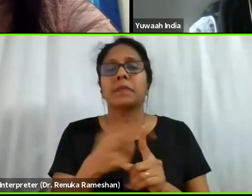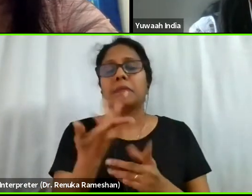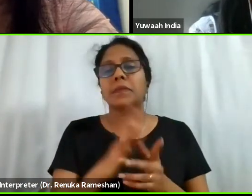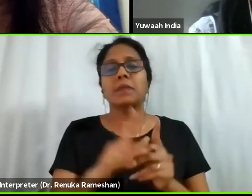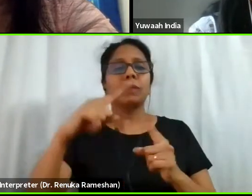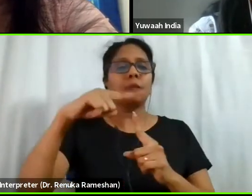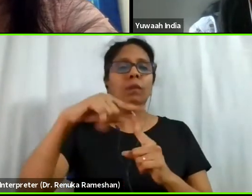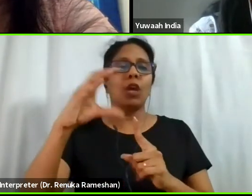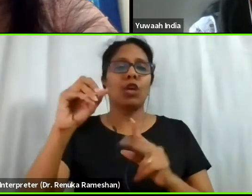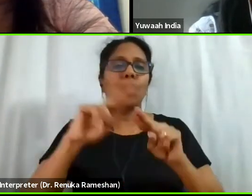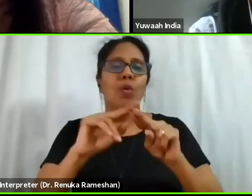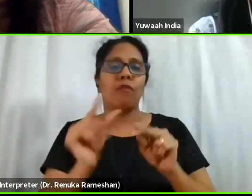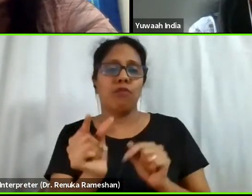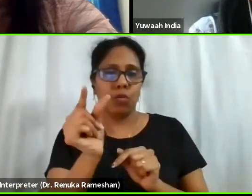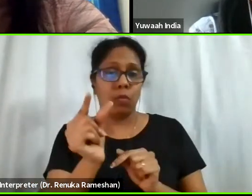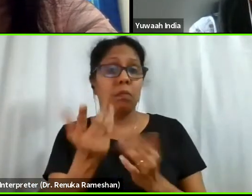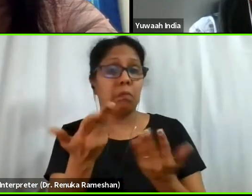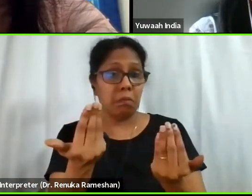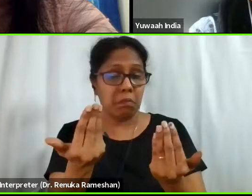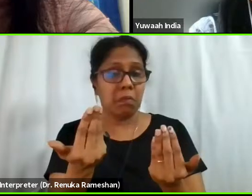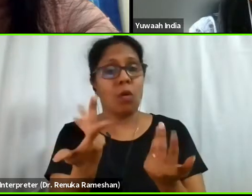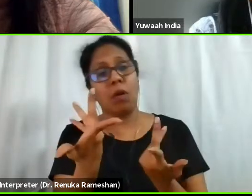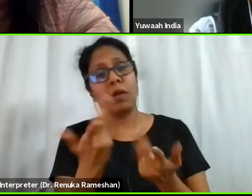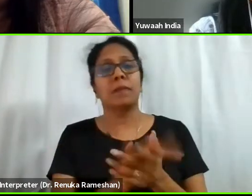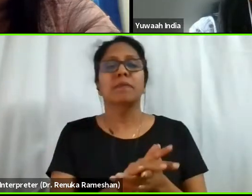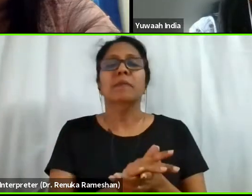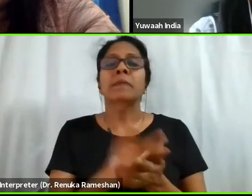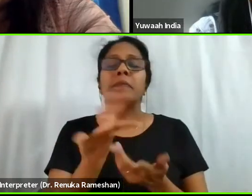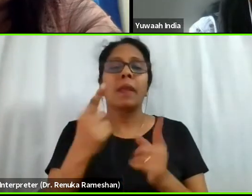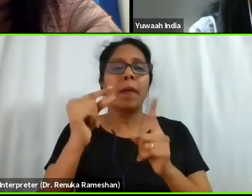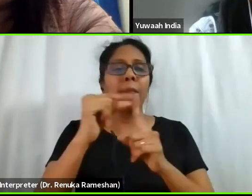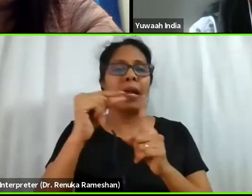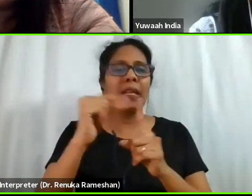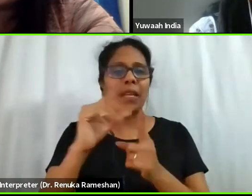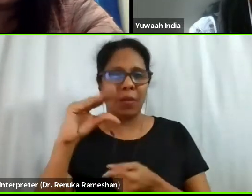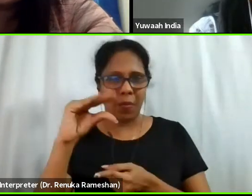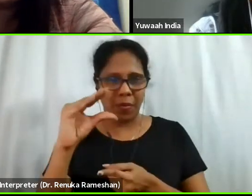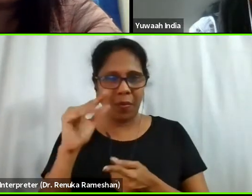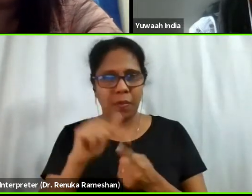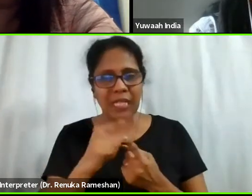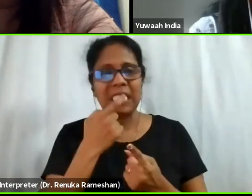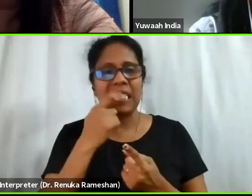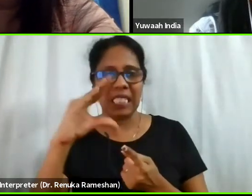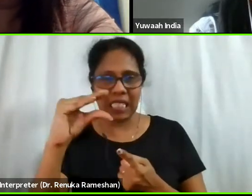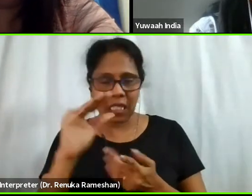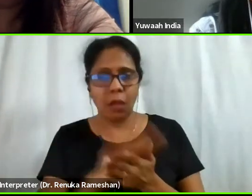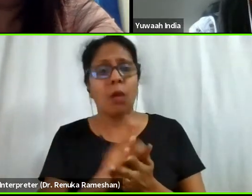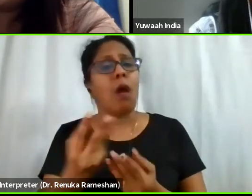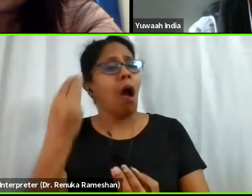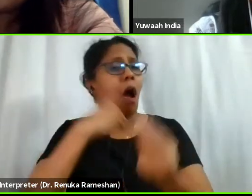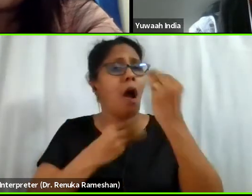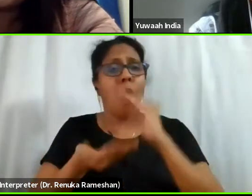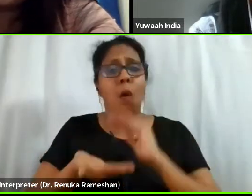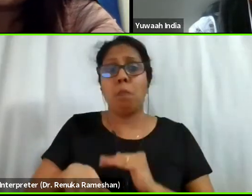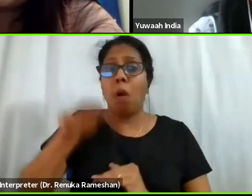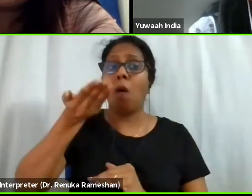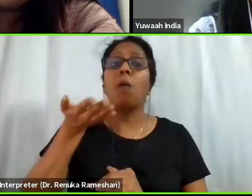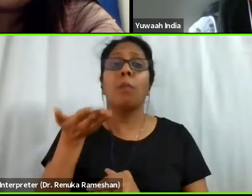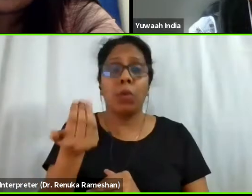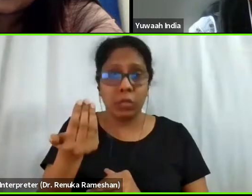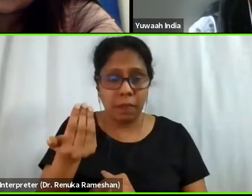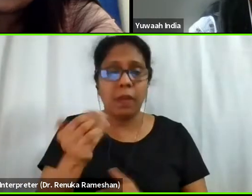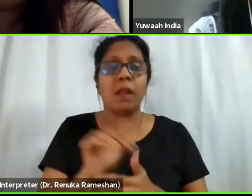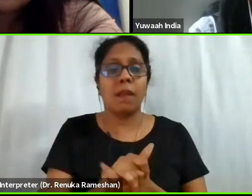या आप नहीं भी खाते हो, तो आप पनीर की जो इनटेक है उसको आप थोड़ा बढ़ा लीजिए।